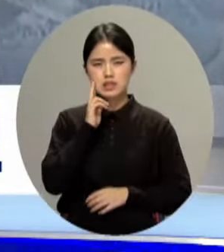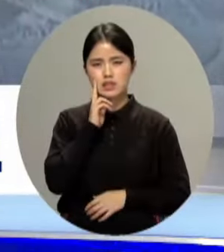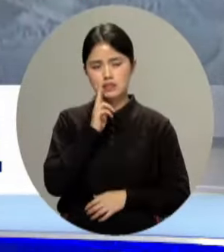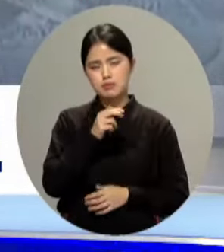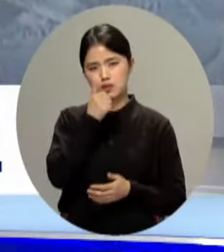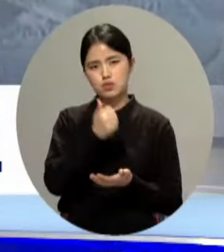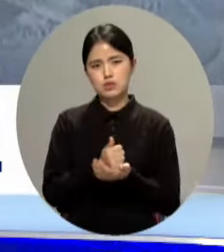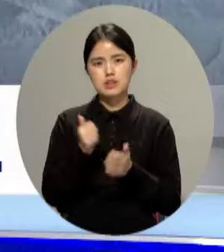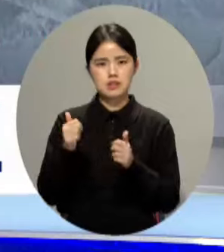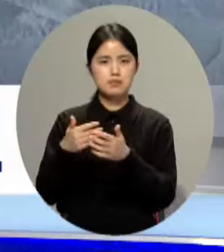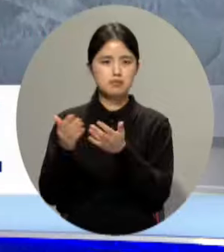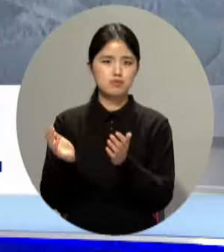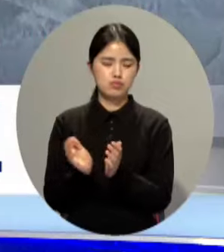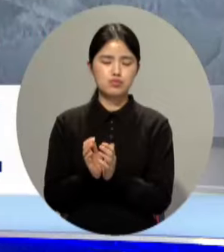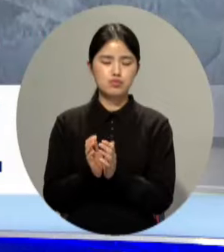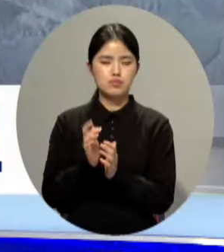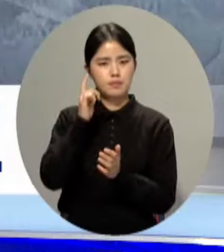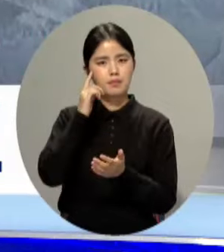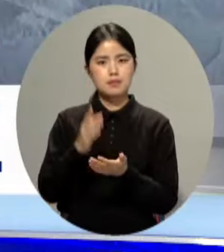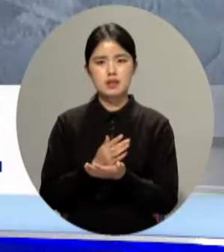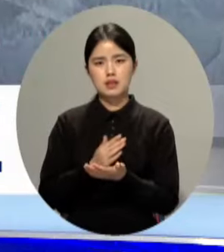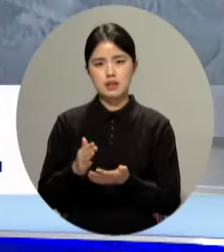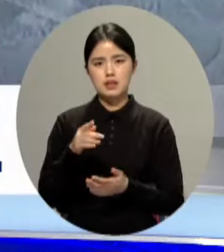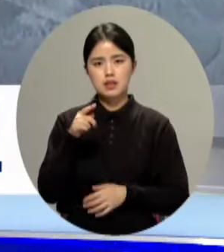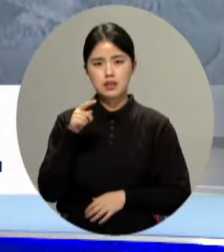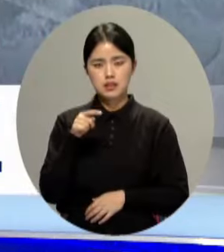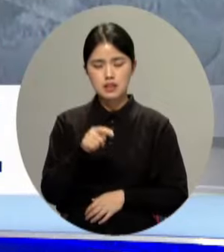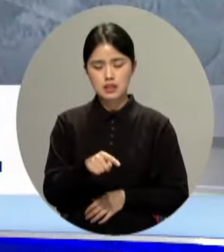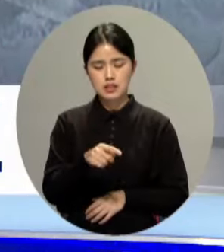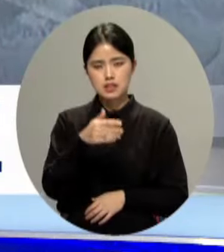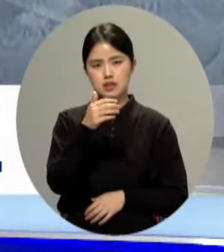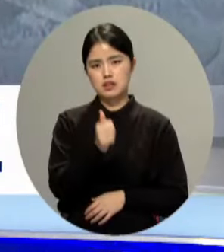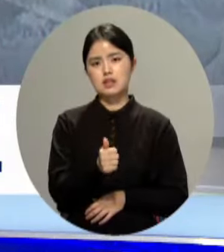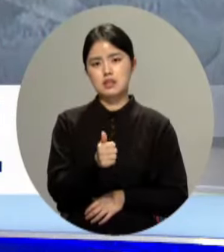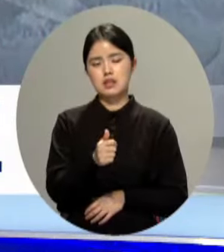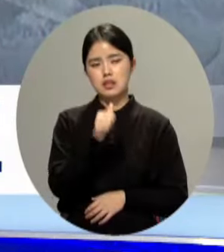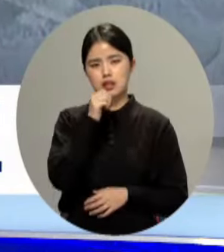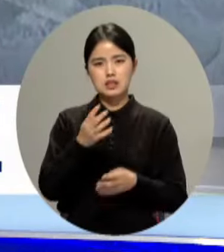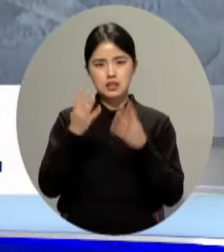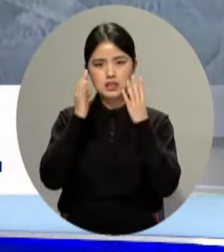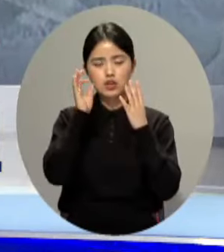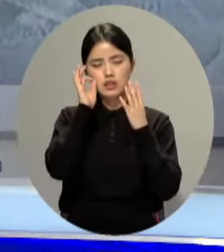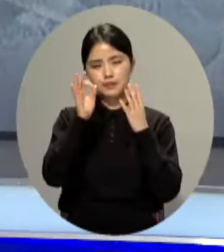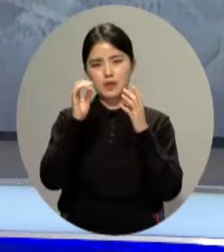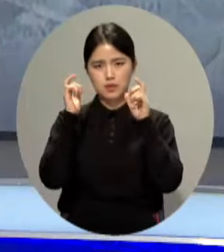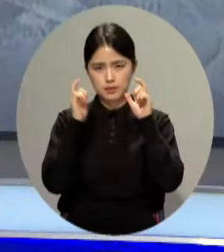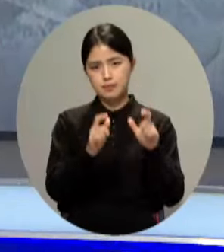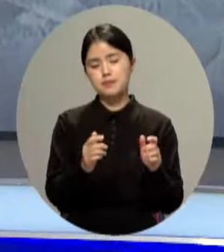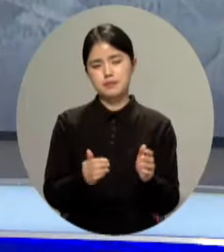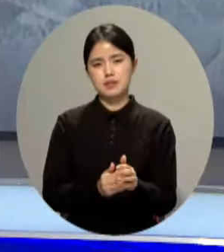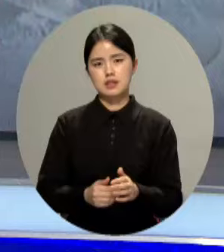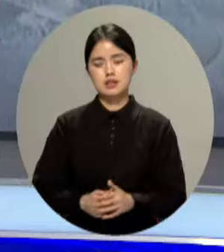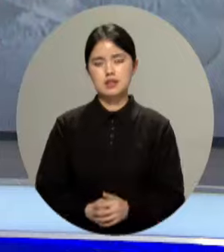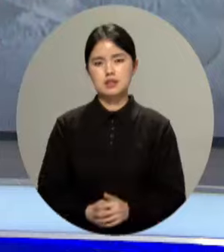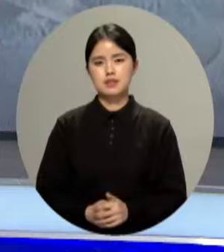재판부의 판단인데요 해당 조합장에게 징역 10개월의 실형을 선고했습니다 전재웅